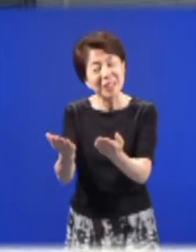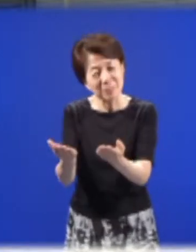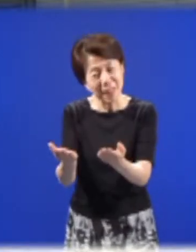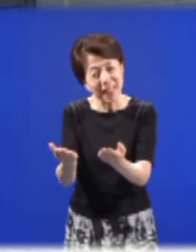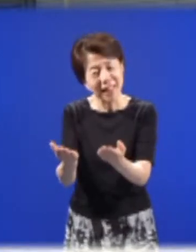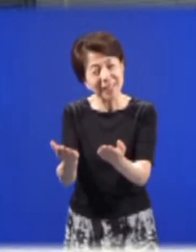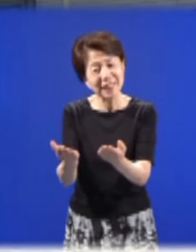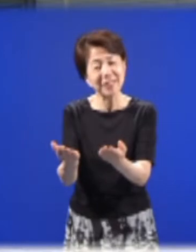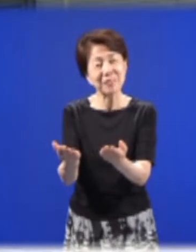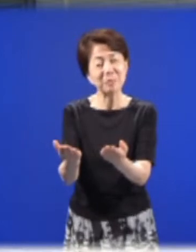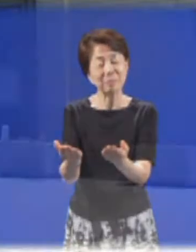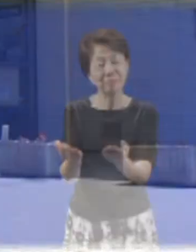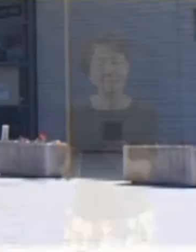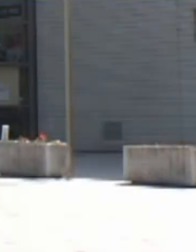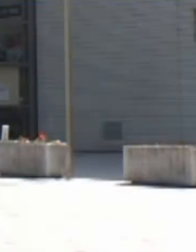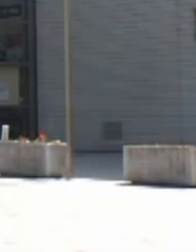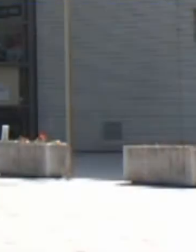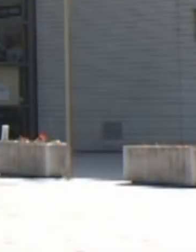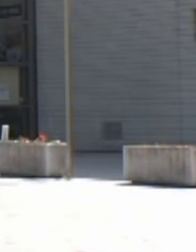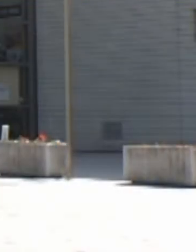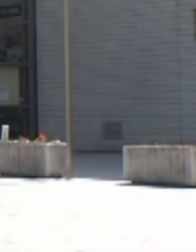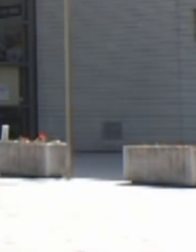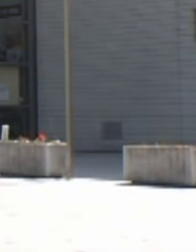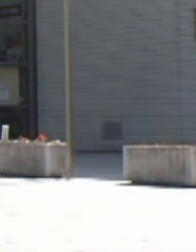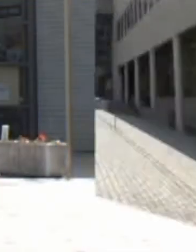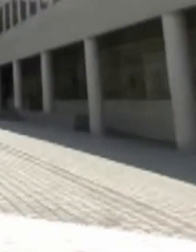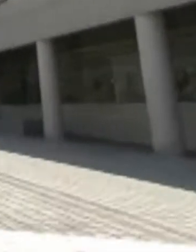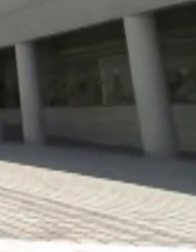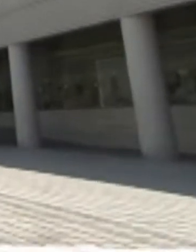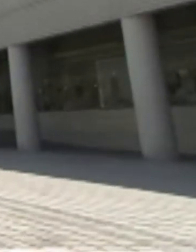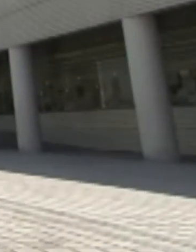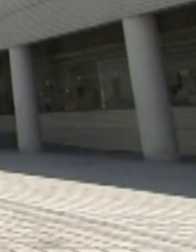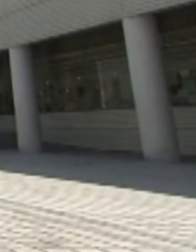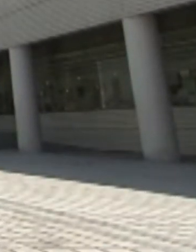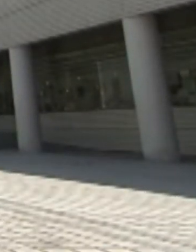。それじゃあチャンネル四日市スタート。